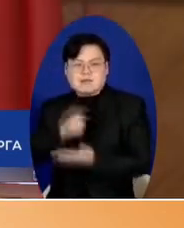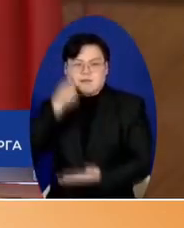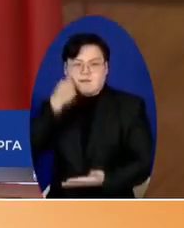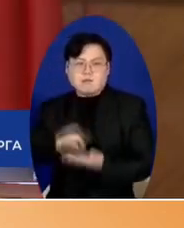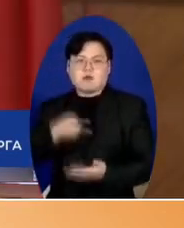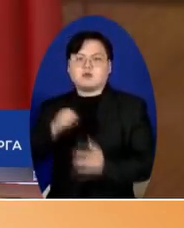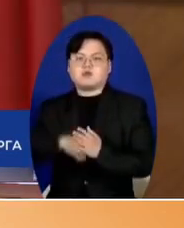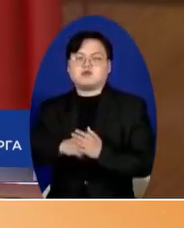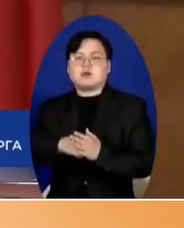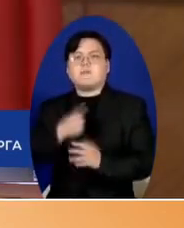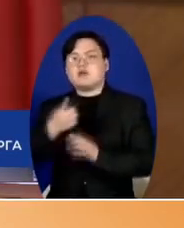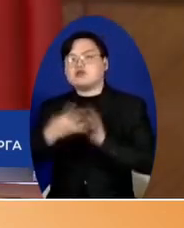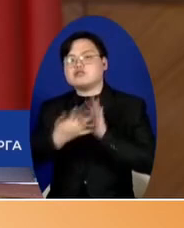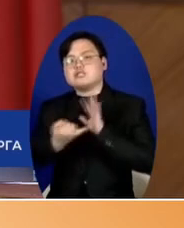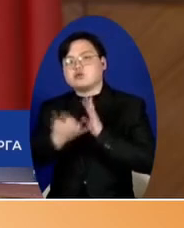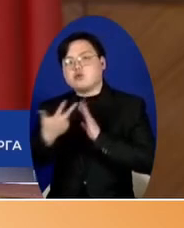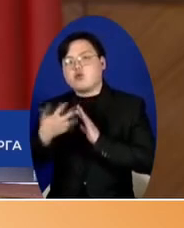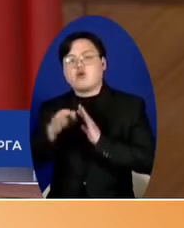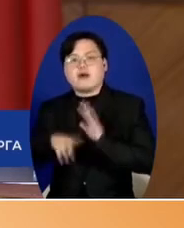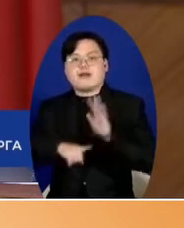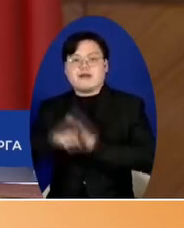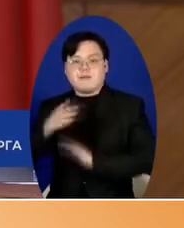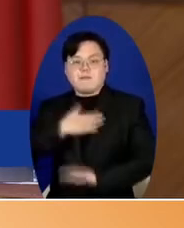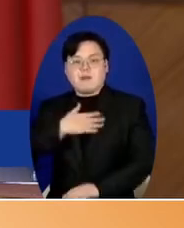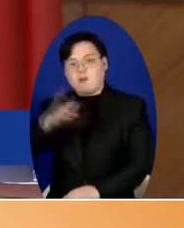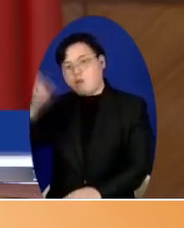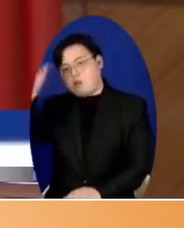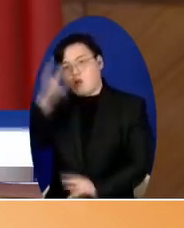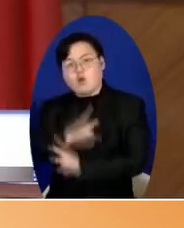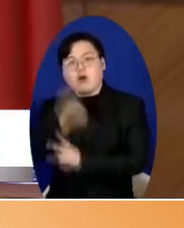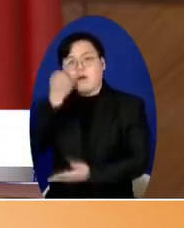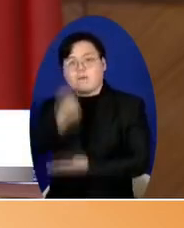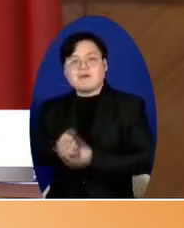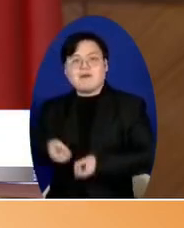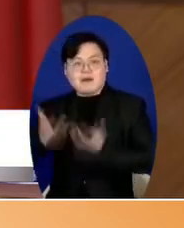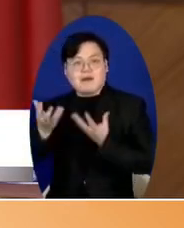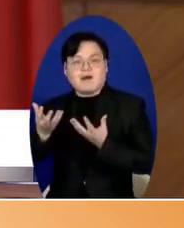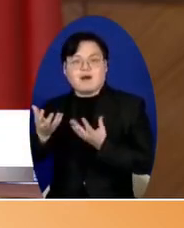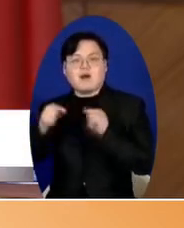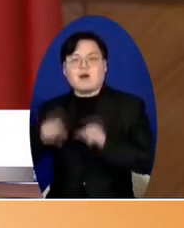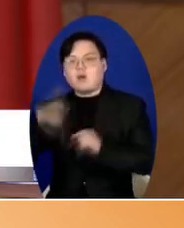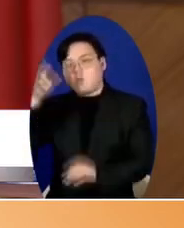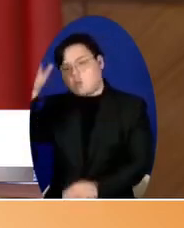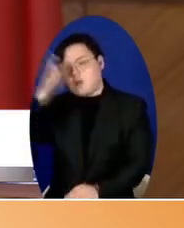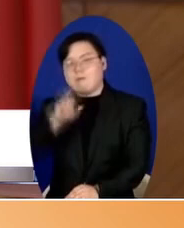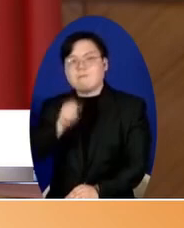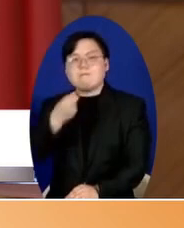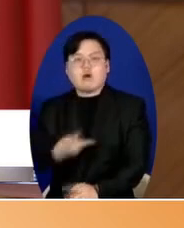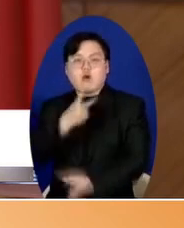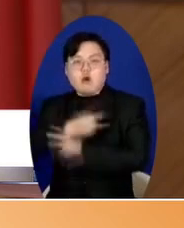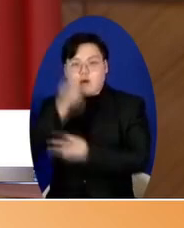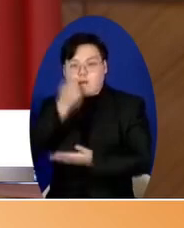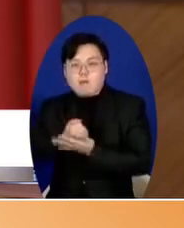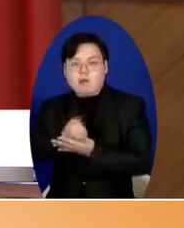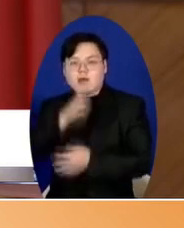байгаа. 1963 оноос эхлээд манайх боловсролын хуультай болсон. Тэгэхээр ер нь бол одоо бид нар энэ боловсролын багц хуулийг баталснаар хасан